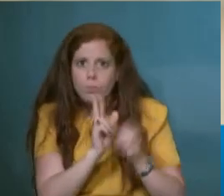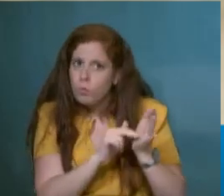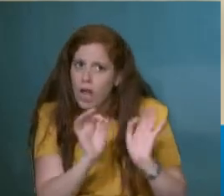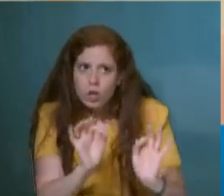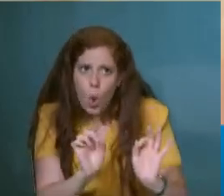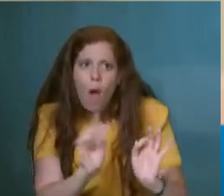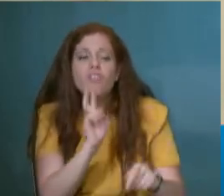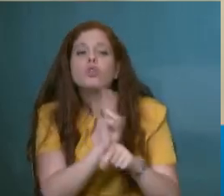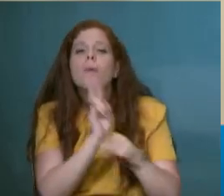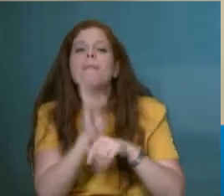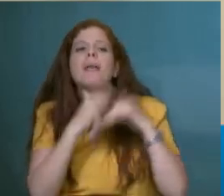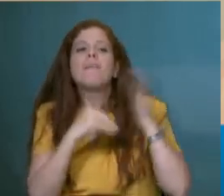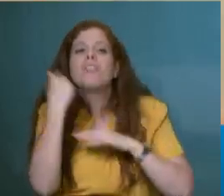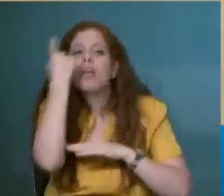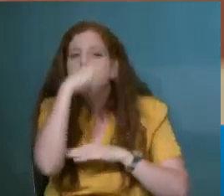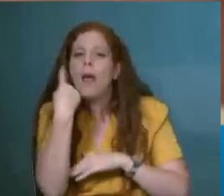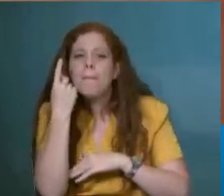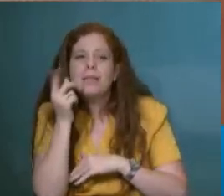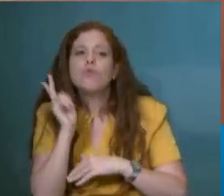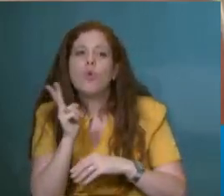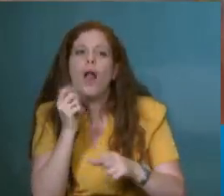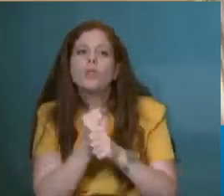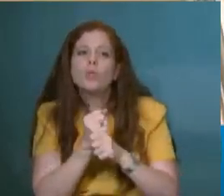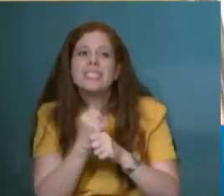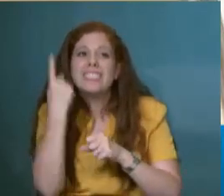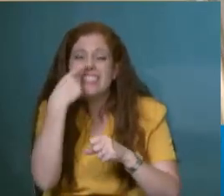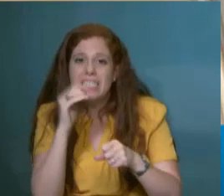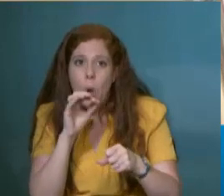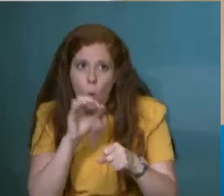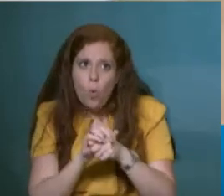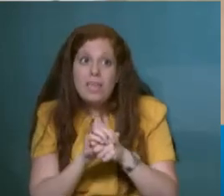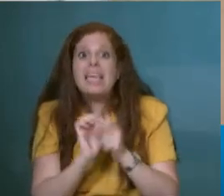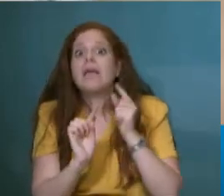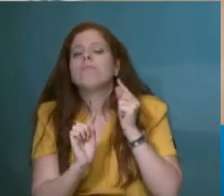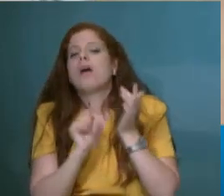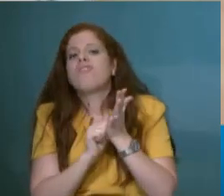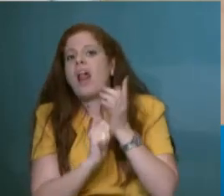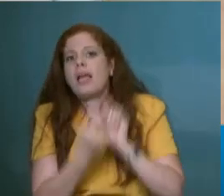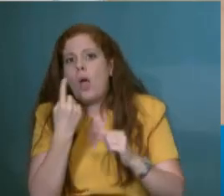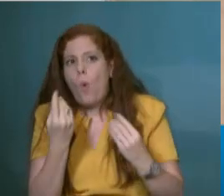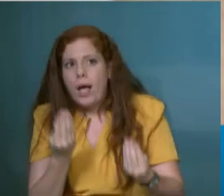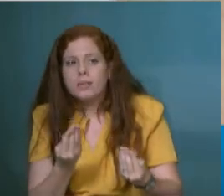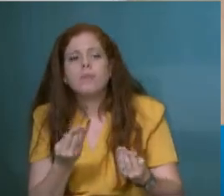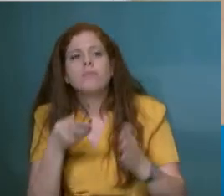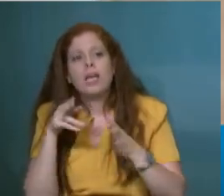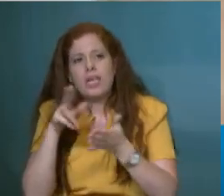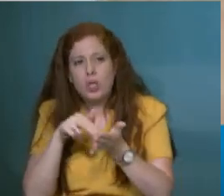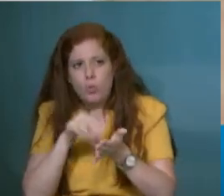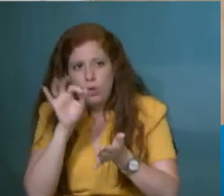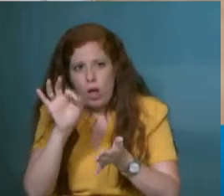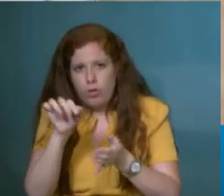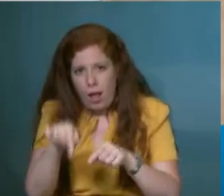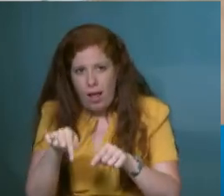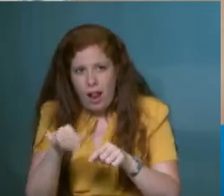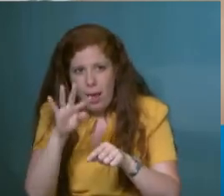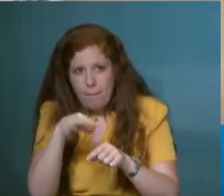המבנה הביומטרי של הפנים כדי שנוכל לעשות זיהוי כאשר חלילה יקרה אירוע כזה. הכנסתי תמונה שלך לכאן לתוך המערכת. אוקיי,